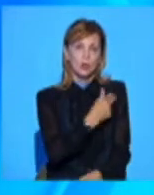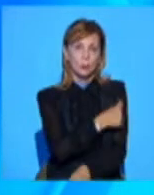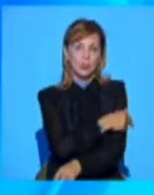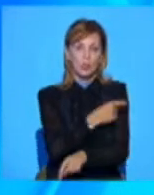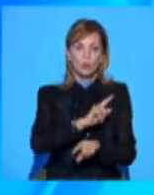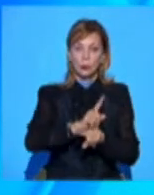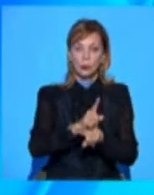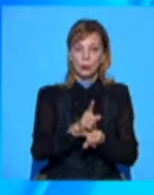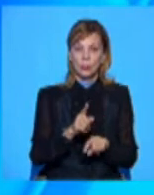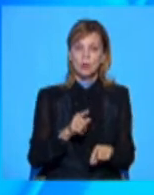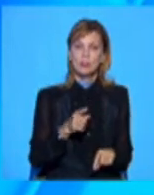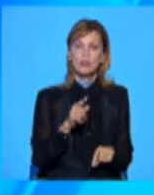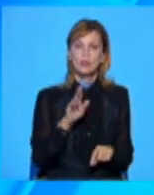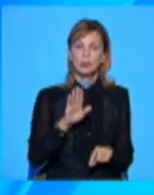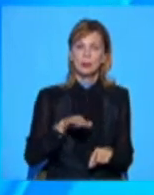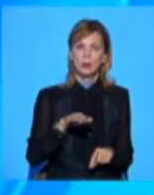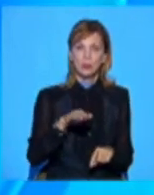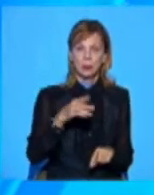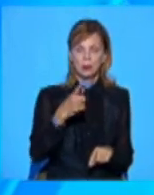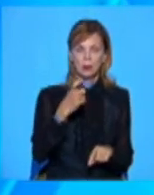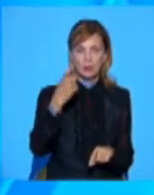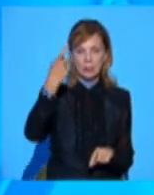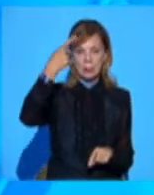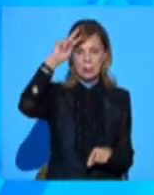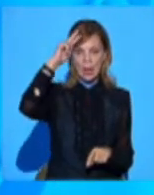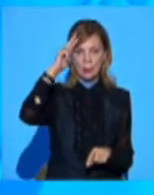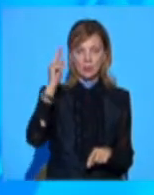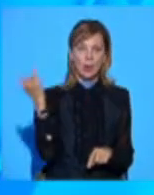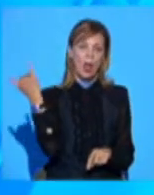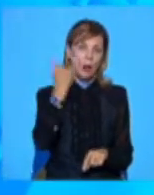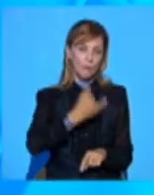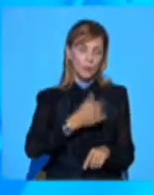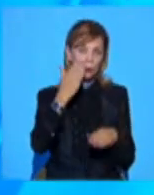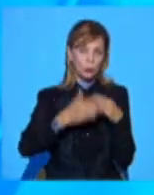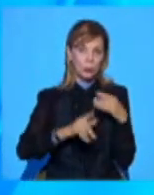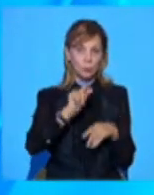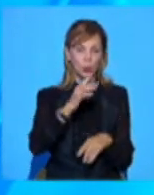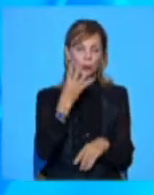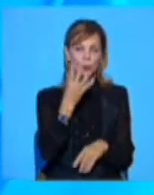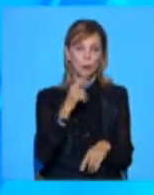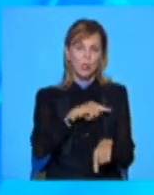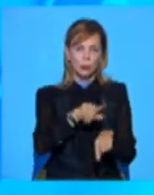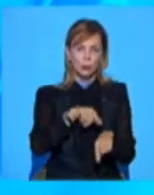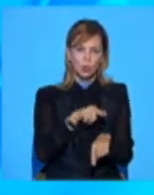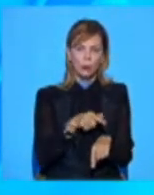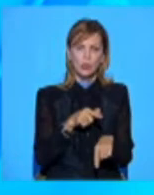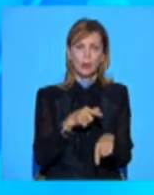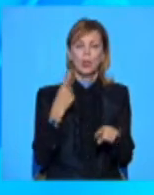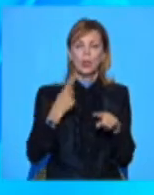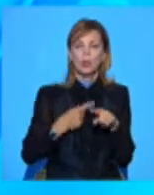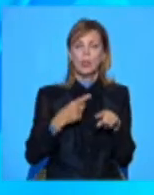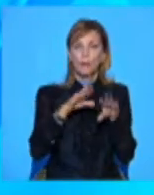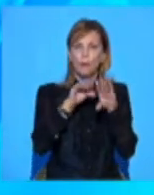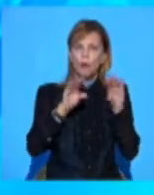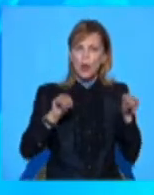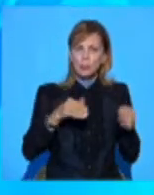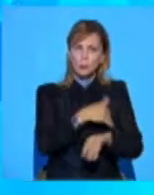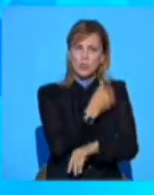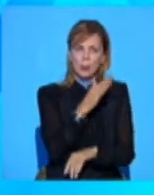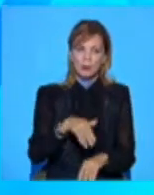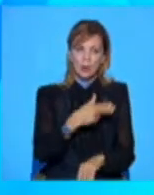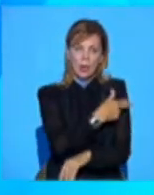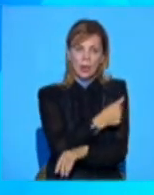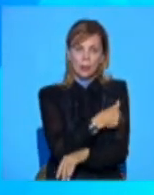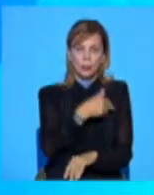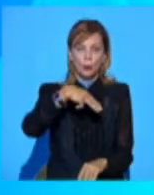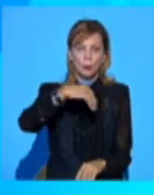Unitatea de primire a urgențelor de la Spitalul Județean de Urgență Slatina a fost luată cu asalt în ultimele 24 de ore de elevi de la Colegiul